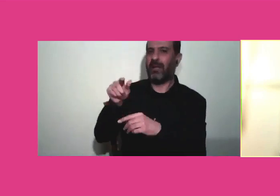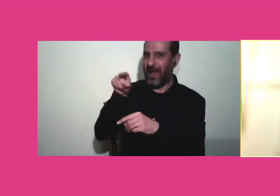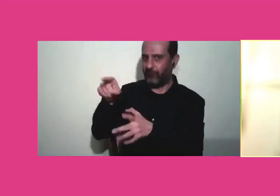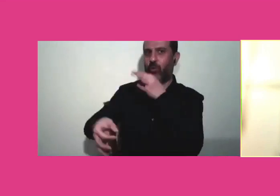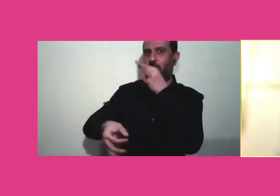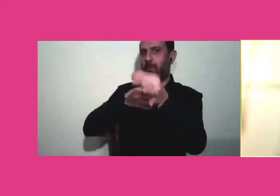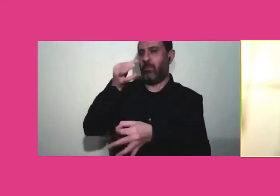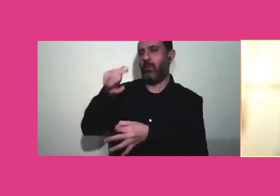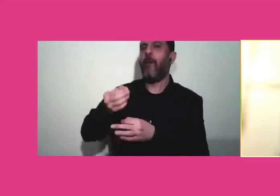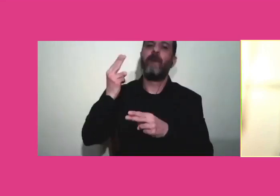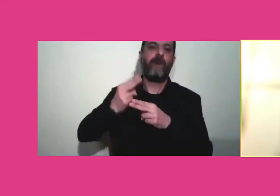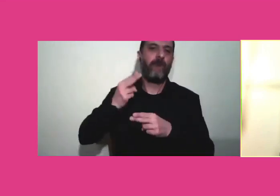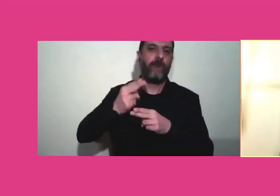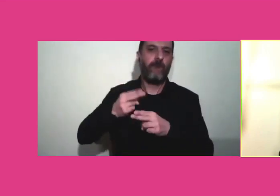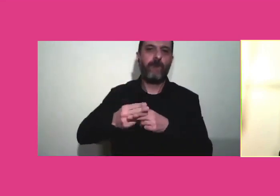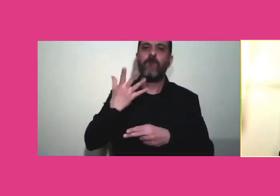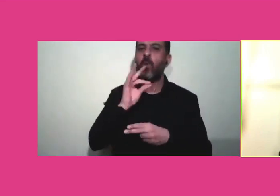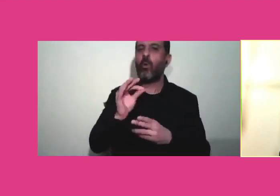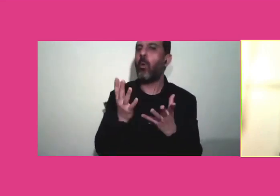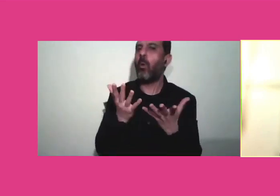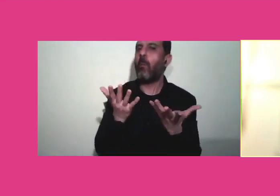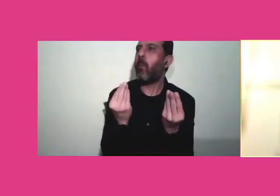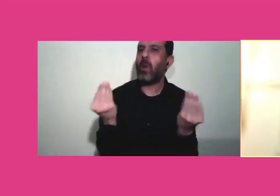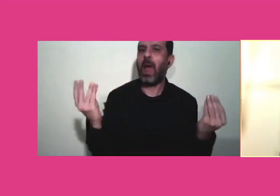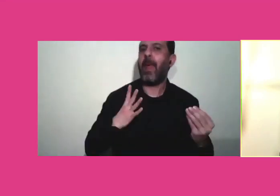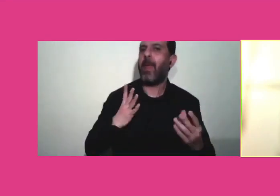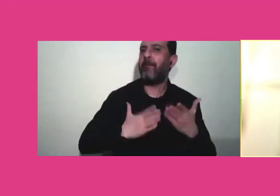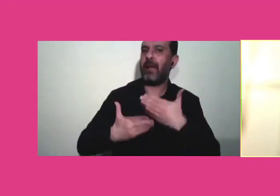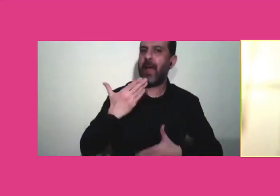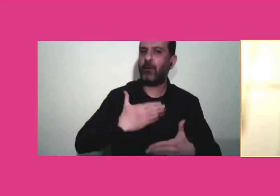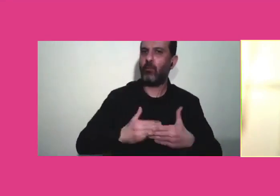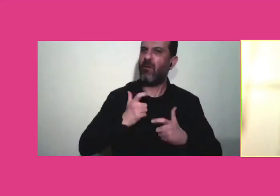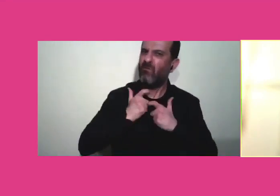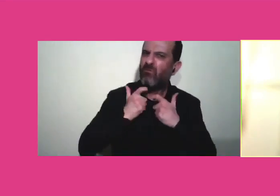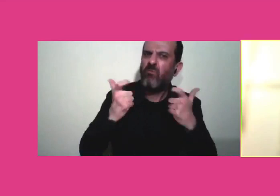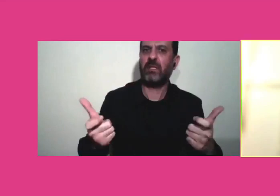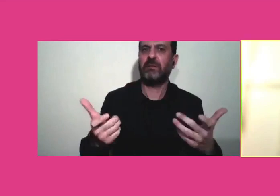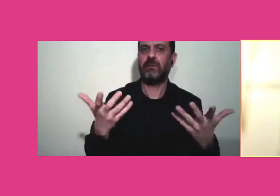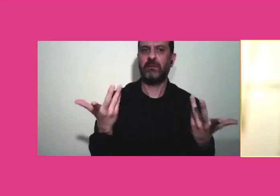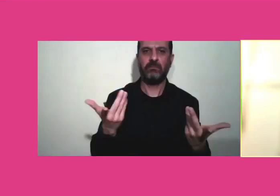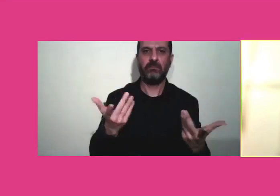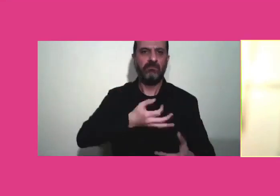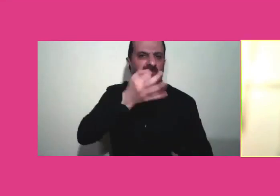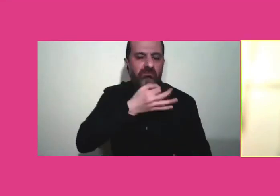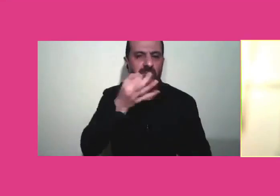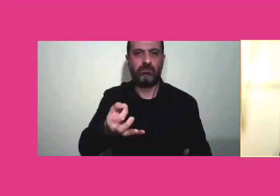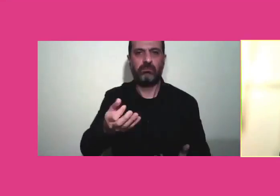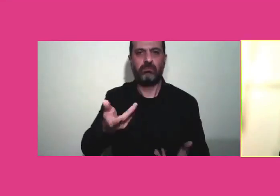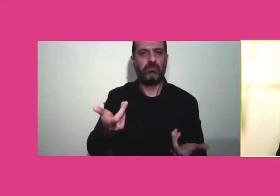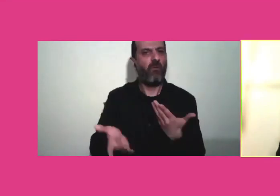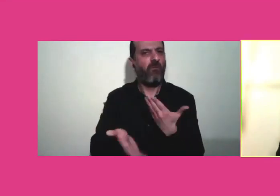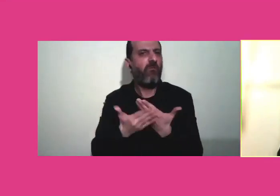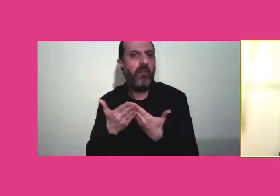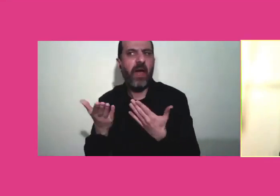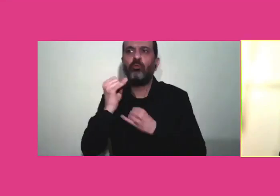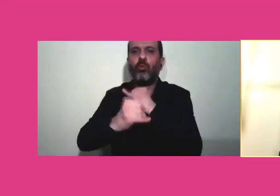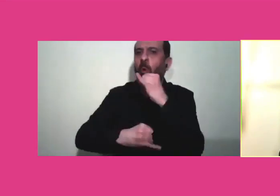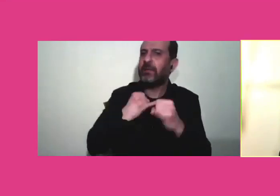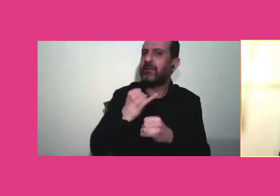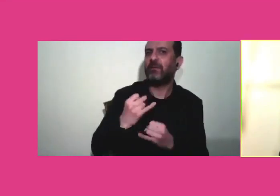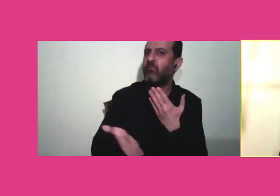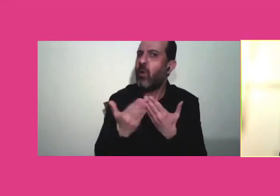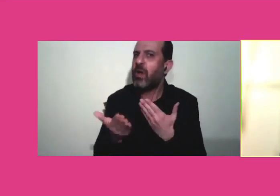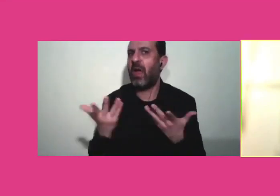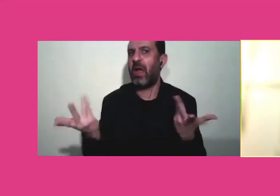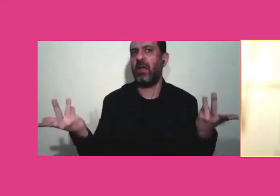περισσότερα ανάπηρα άτομα που έχουν φωνή, που σίγουρα βοηθάνε και τα social media σε αυτό, ότι πλέον μπορούμε να ακουστούμε